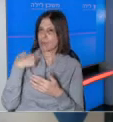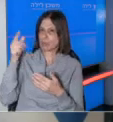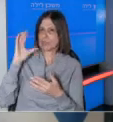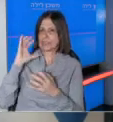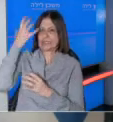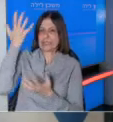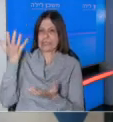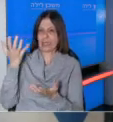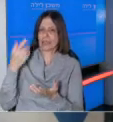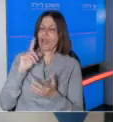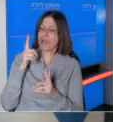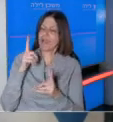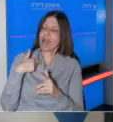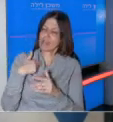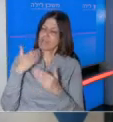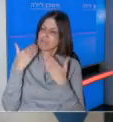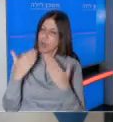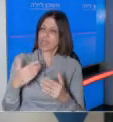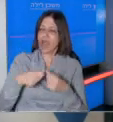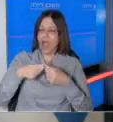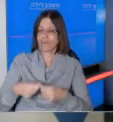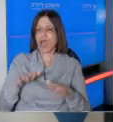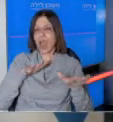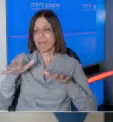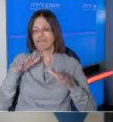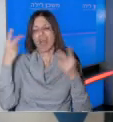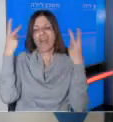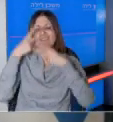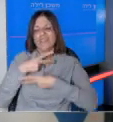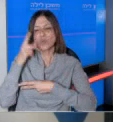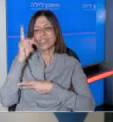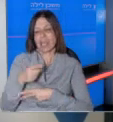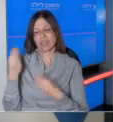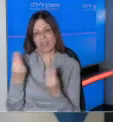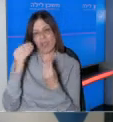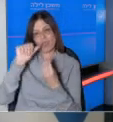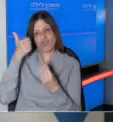היסטרי, אבל אני מודה לחבריי לממשלה שהבינו שצריך קודם כל